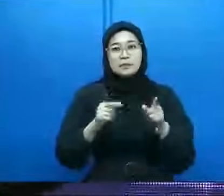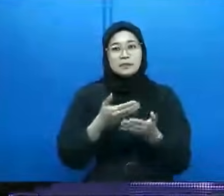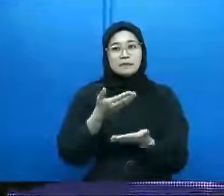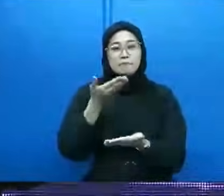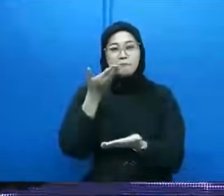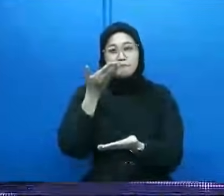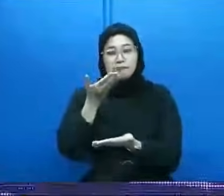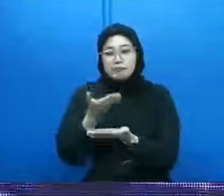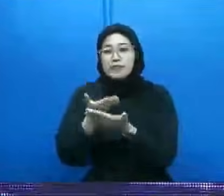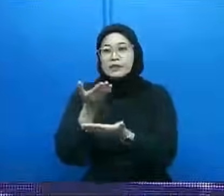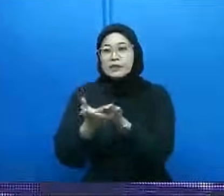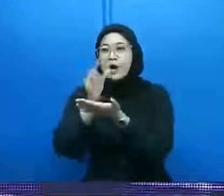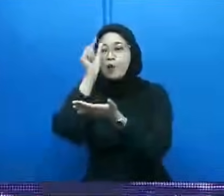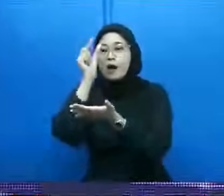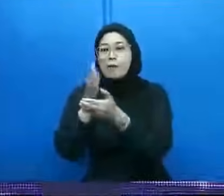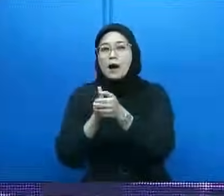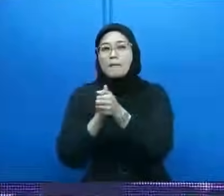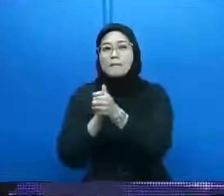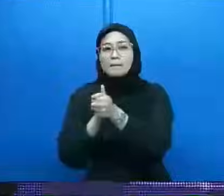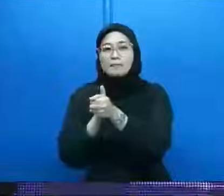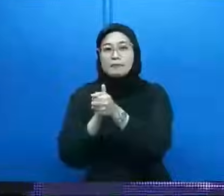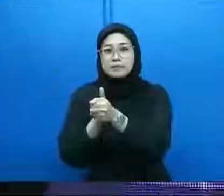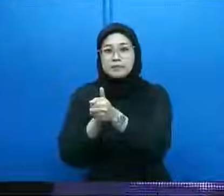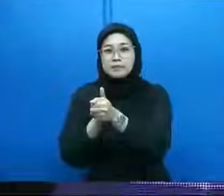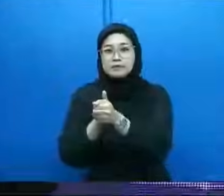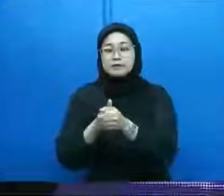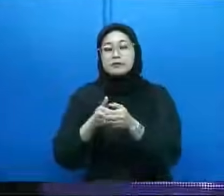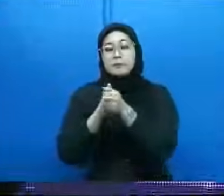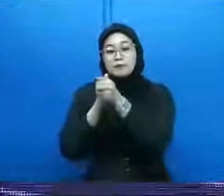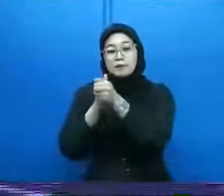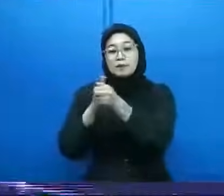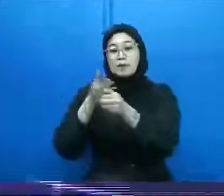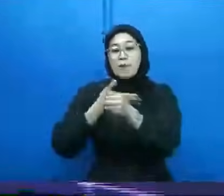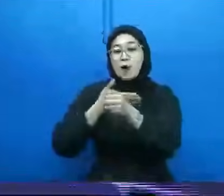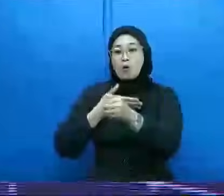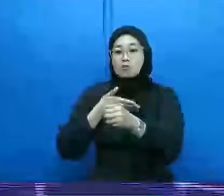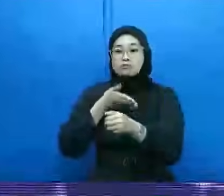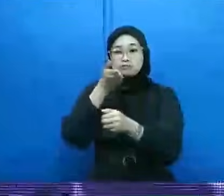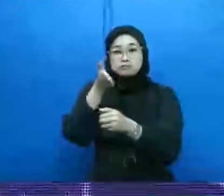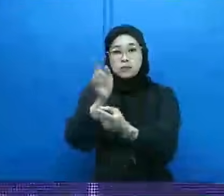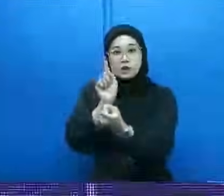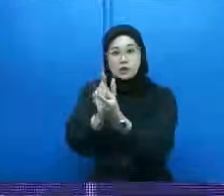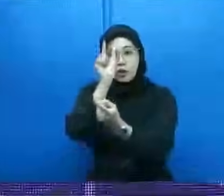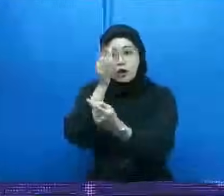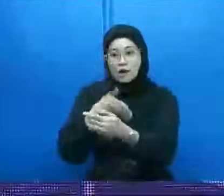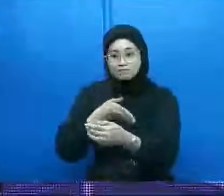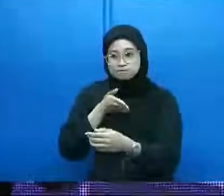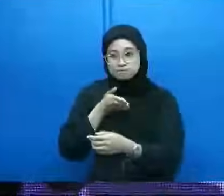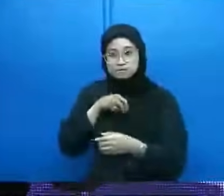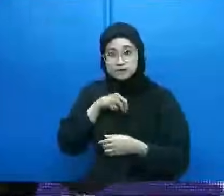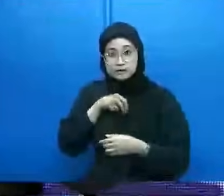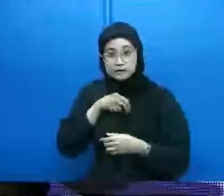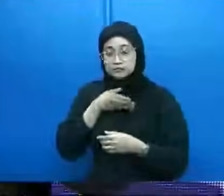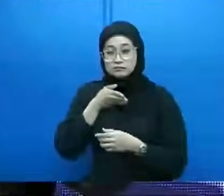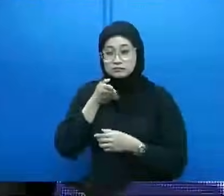dibimbing untuk bertobat. Berangkat kemudian di pertengahan jalan, wafat di tengah jalan, belum sampai ke majlis ilmunya. Begitu wafat di pertengahan jalan,